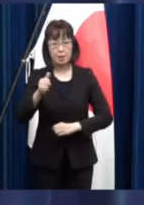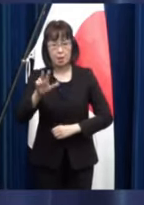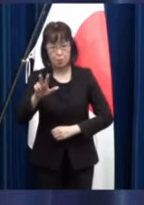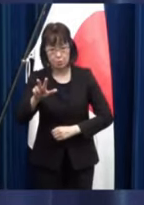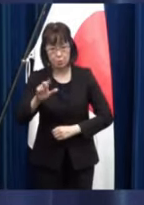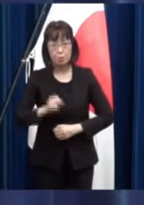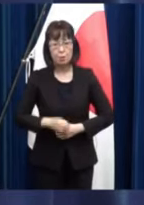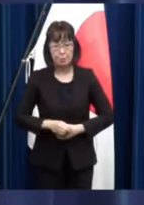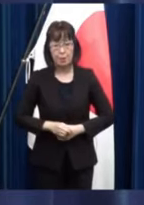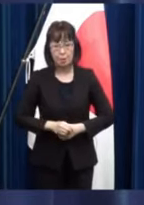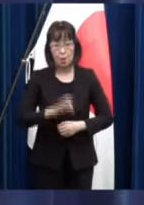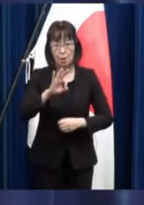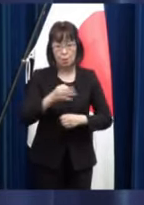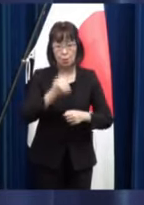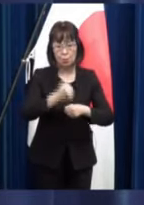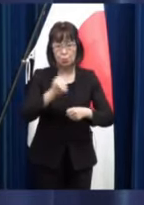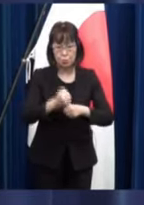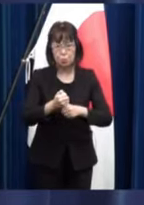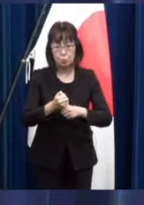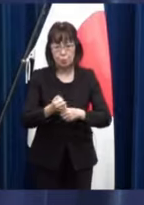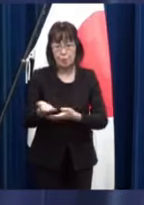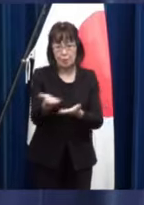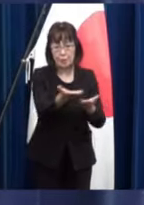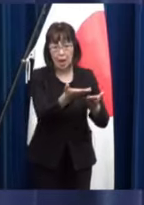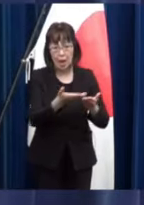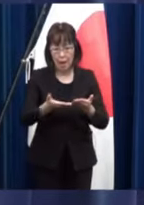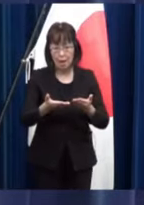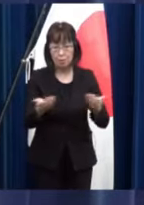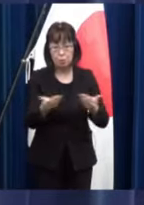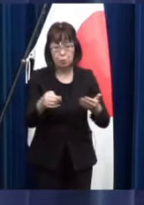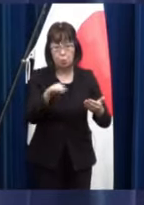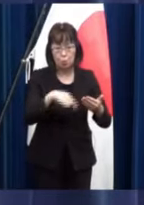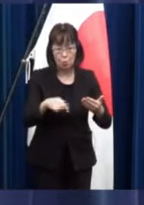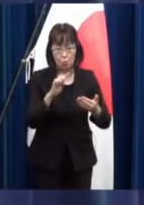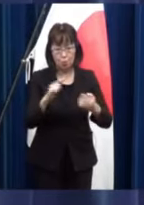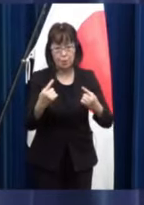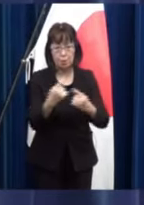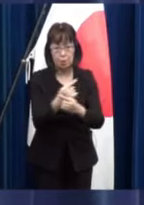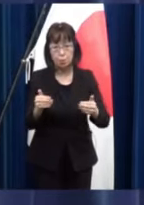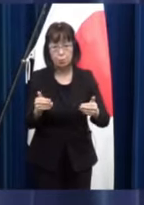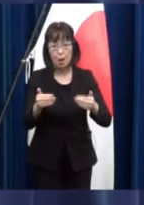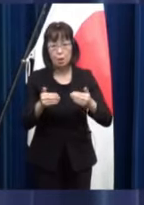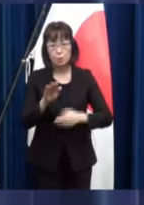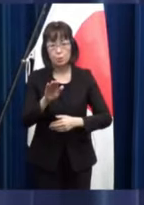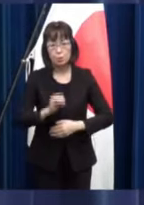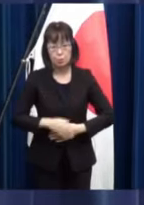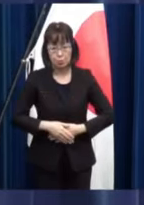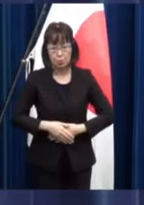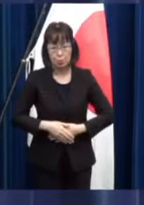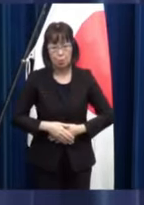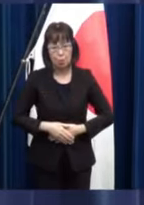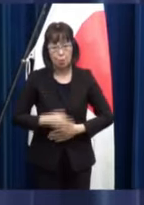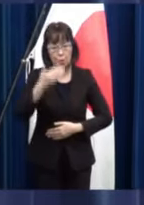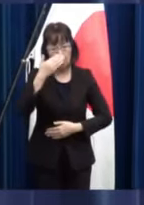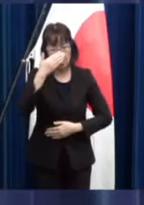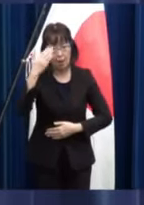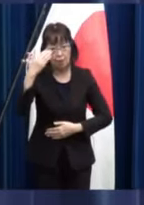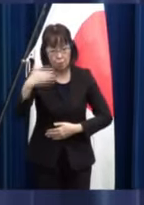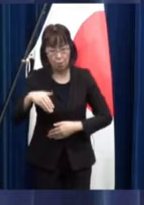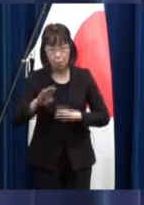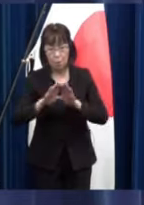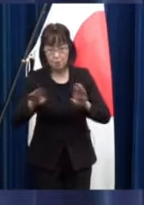プライチェーンの見直し、こうしたことであると思います。またようやく解禁されたオンライン診療